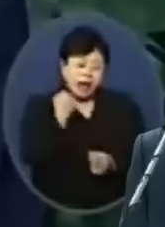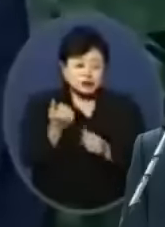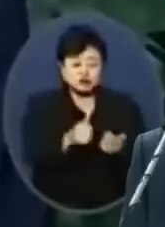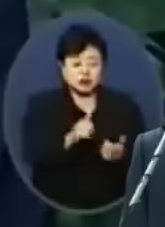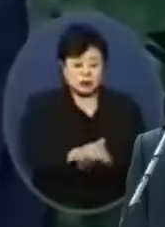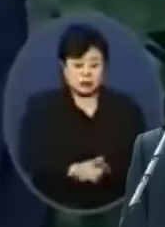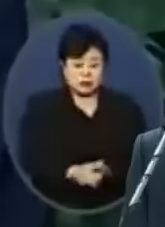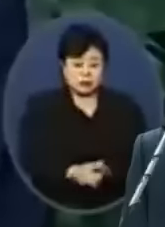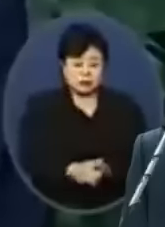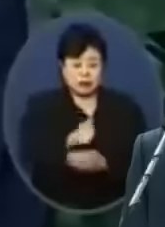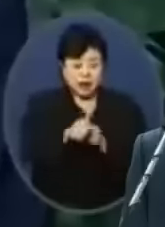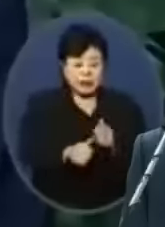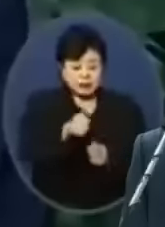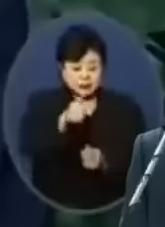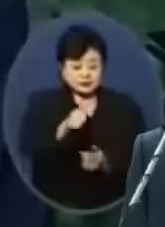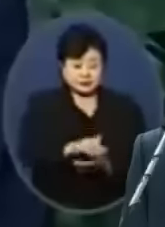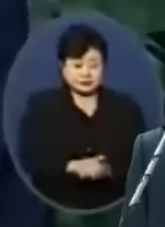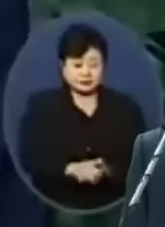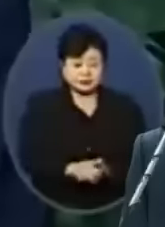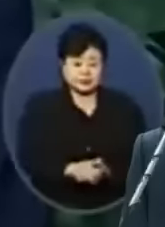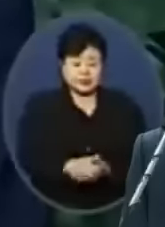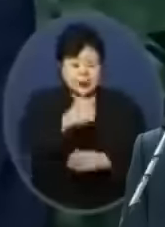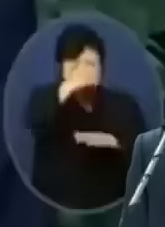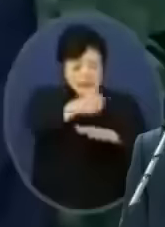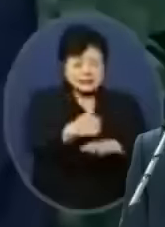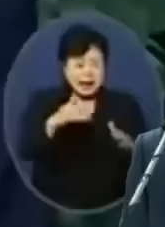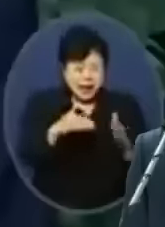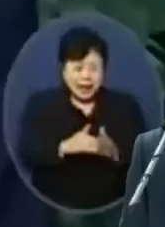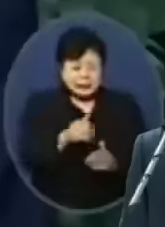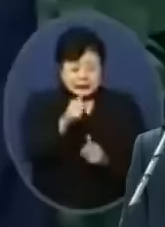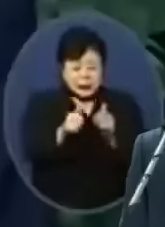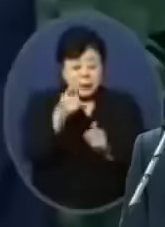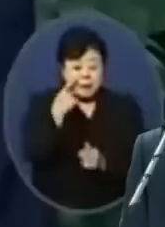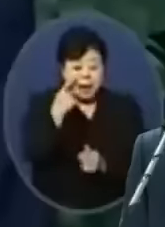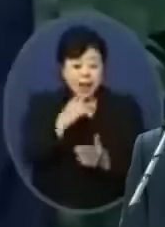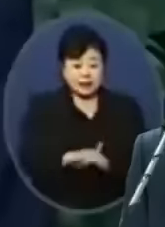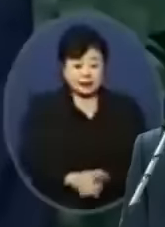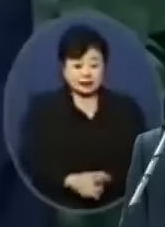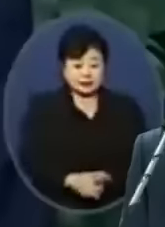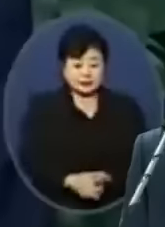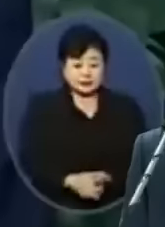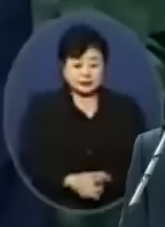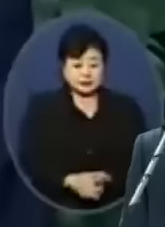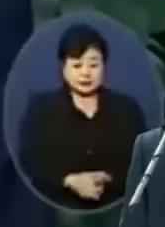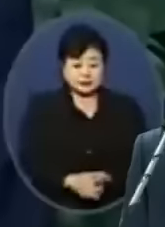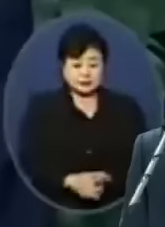것입니다. 하나님은 마지막까지 시험해 보시는 것입니다.